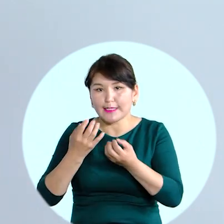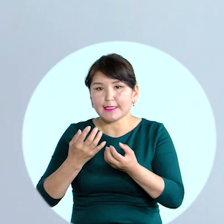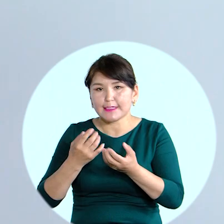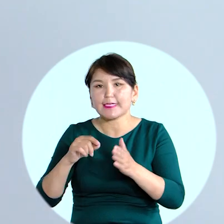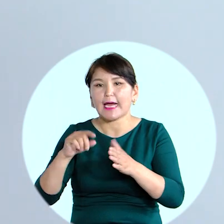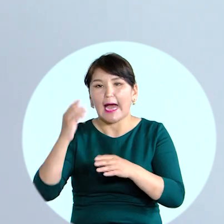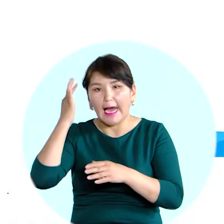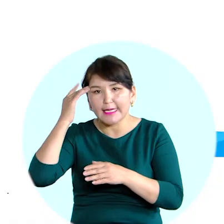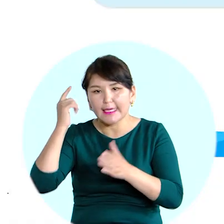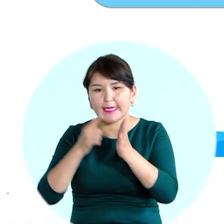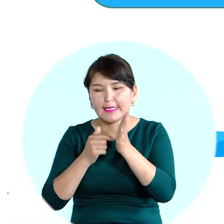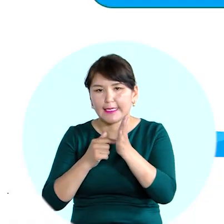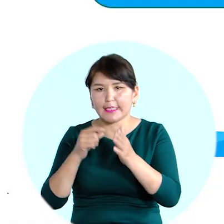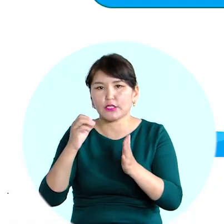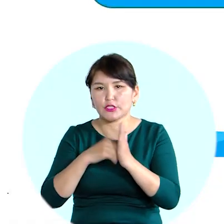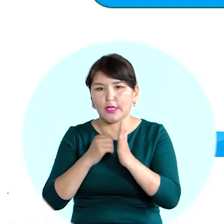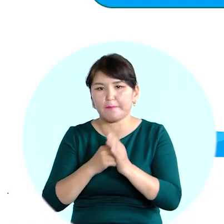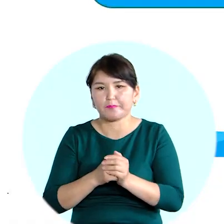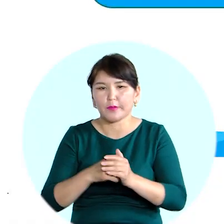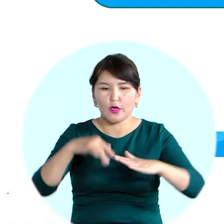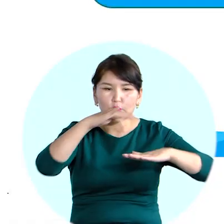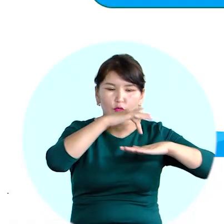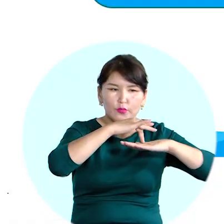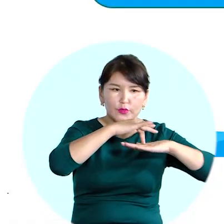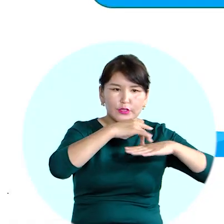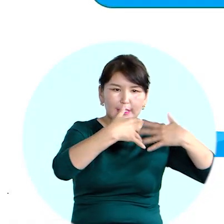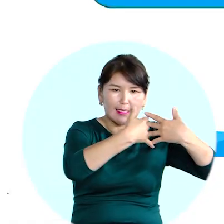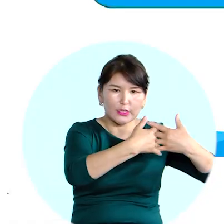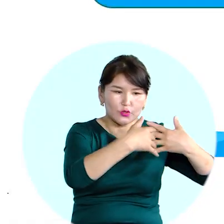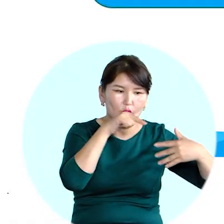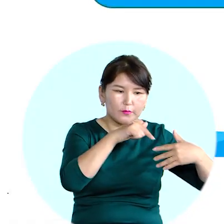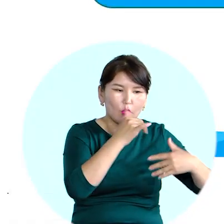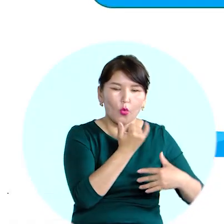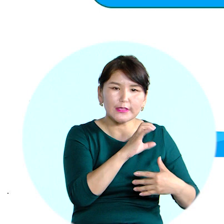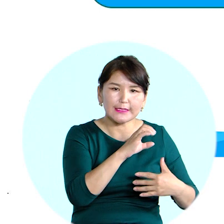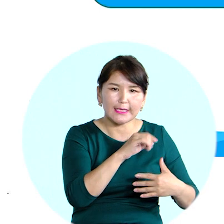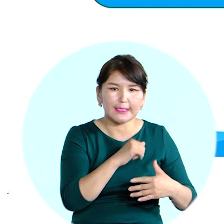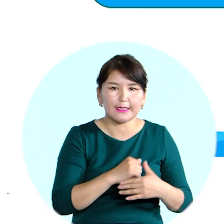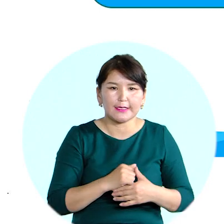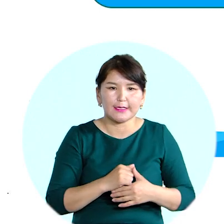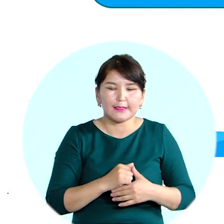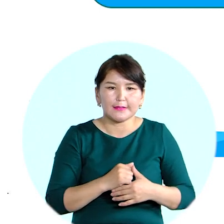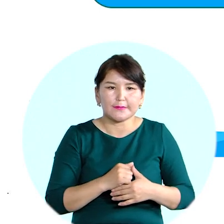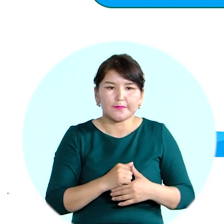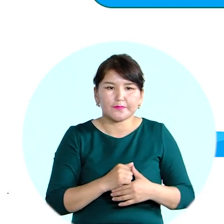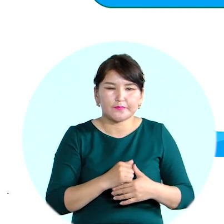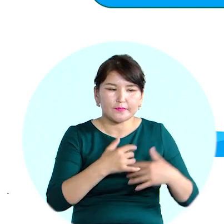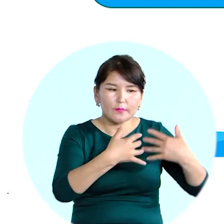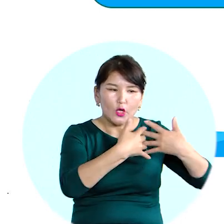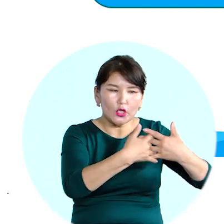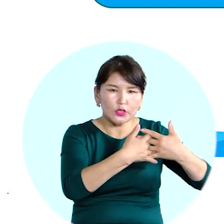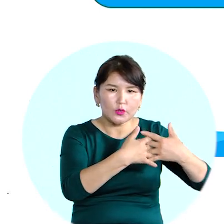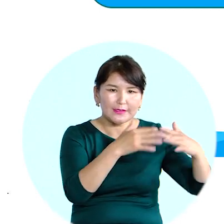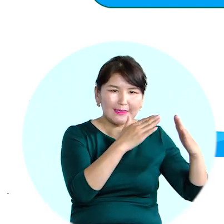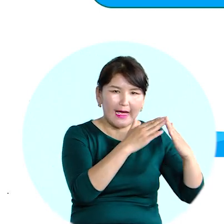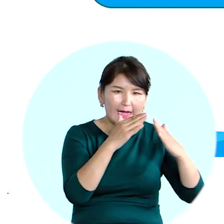буюу босруулах арга нь юу гэхээр усыг тунгаах, шуух, буцлах энэ аргуудыг бол хэрэглэх хэрэгтэй. За төвлөрсөн шугам